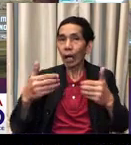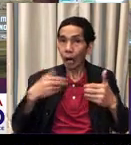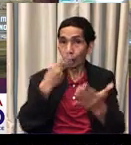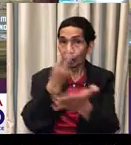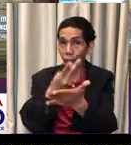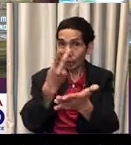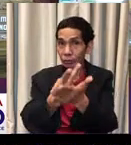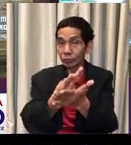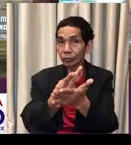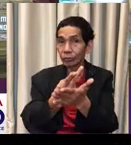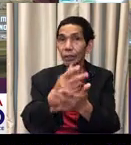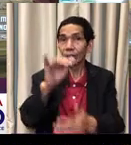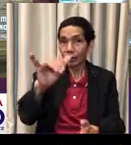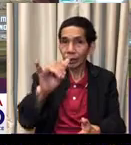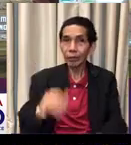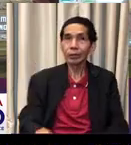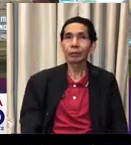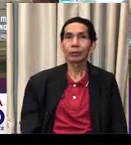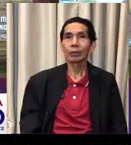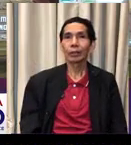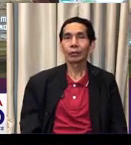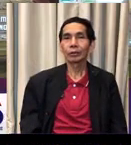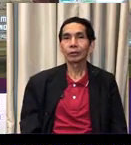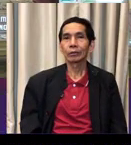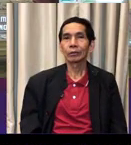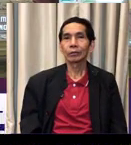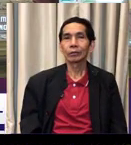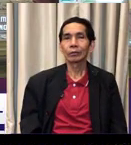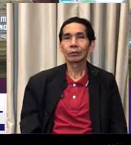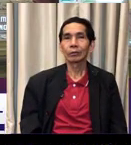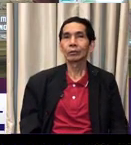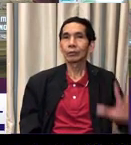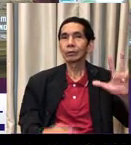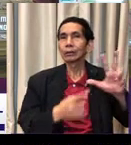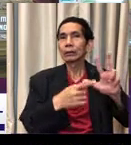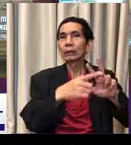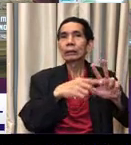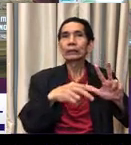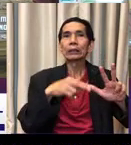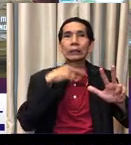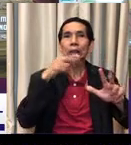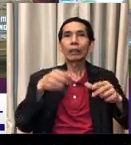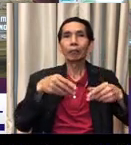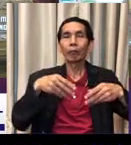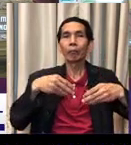premyo? Yes. Yes. Ba, dalawa na. Eh, hindi nagbenta ng cards.